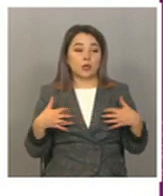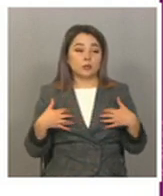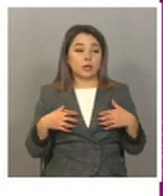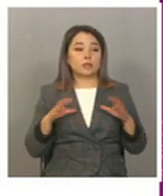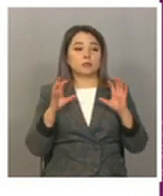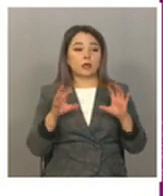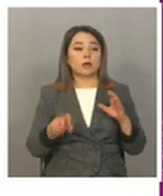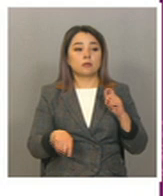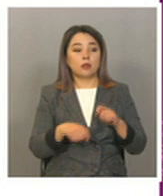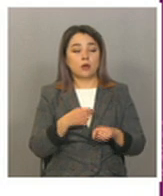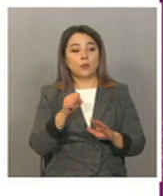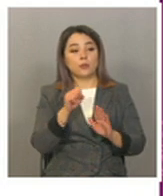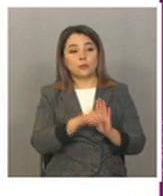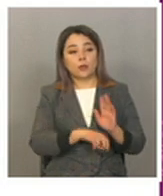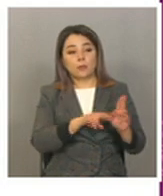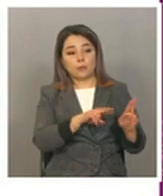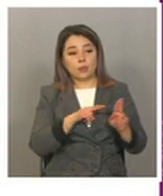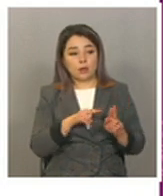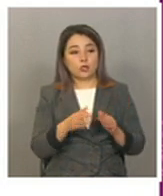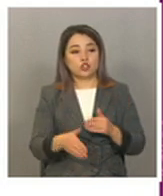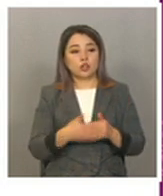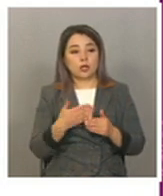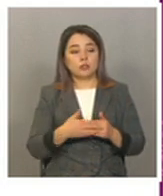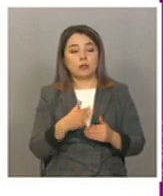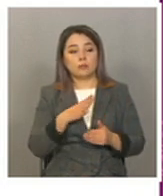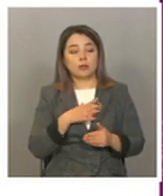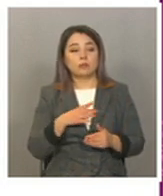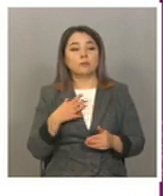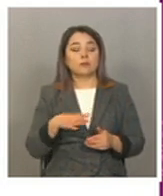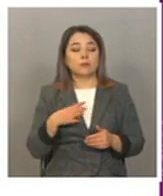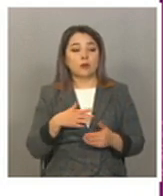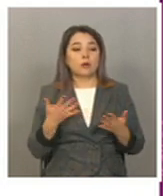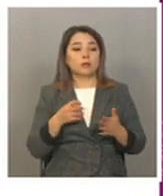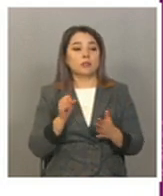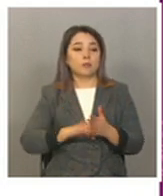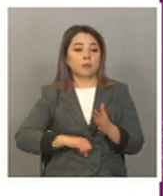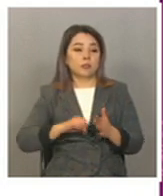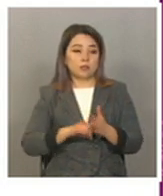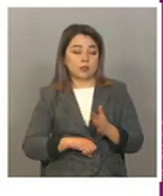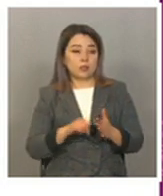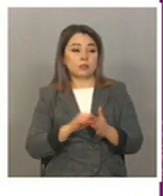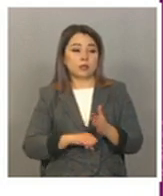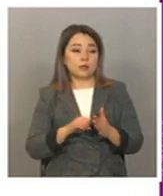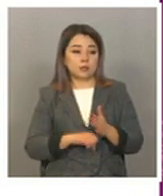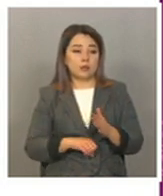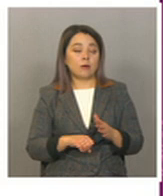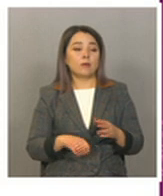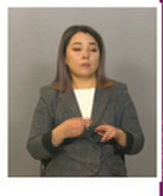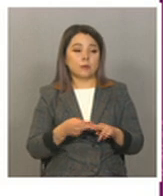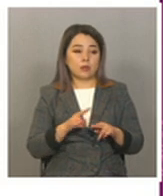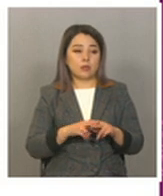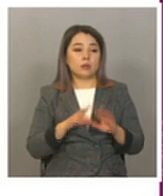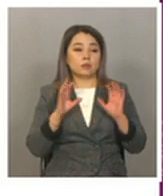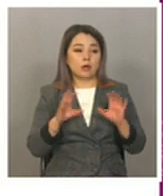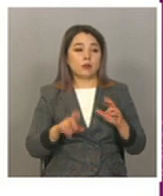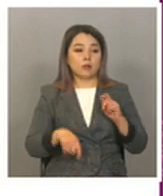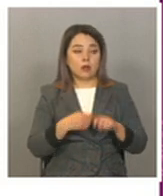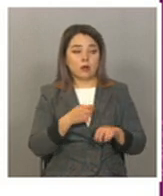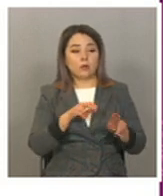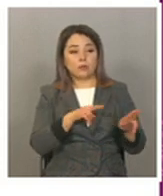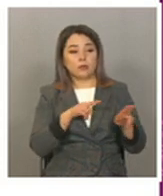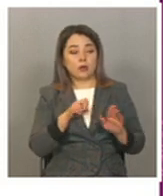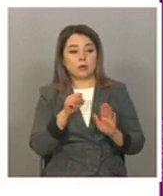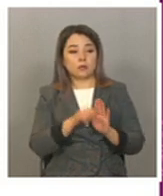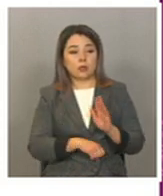заңсыз атқандықтан жазаланды. Не себептен жазаланды? Заңсыз атқандықтан жазаланды. Бұл